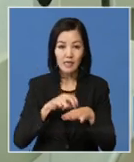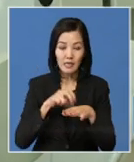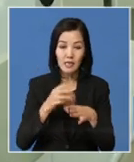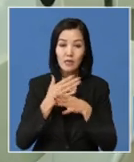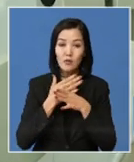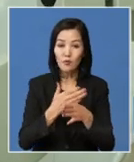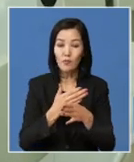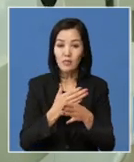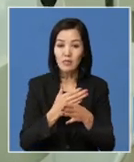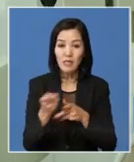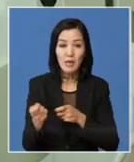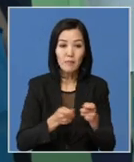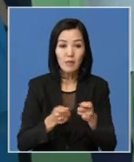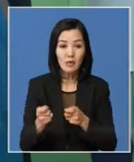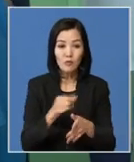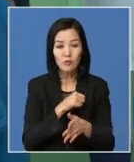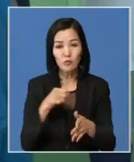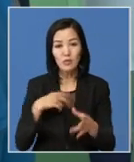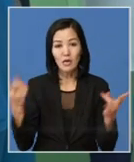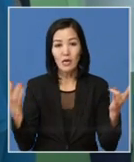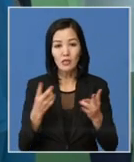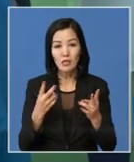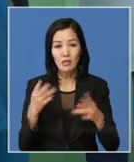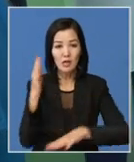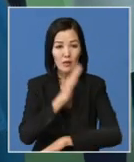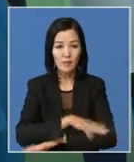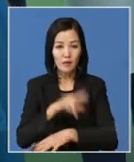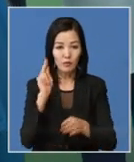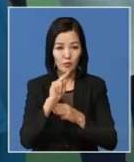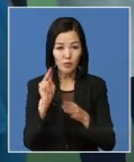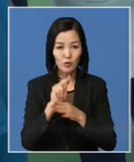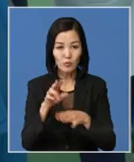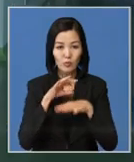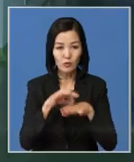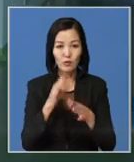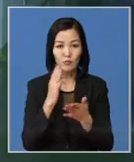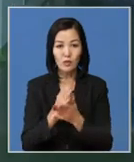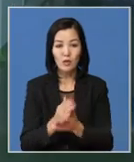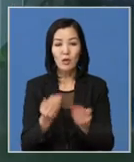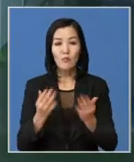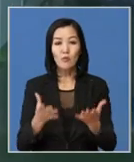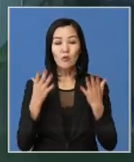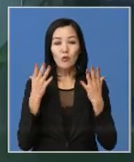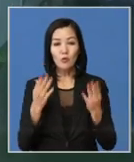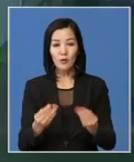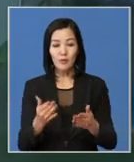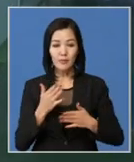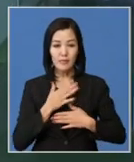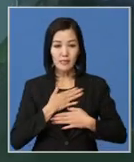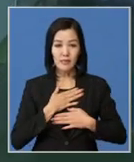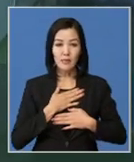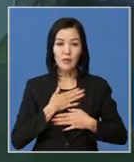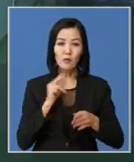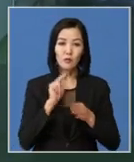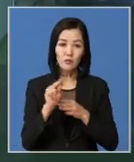көмектеседі. Меңгеруші өз бөлімінде қажетті мастер-класстарды да жиі өткізіп тұрады. Бүгінгі таңда біздің өзіміздің